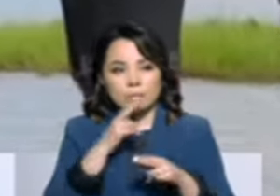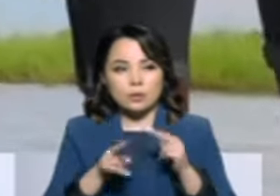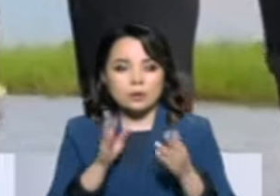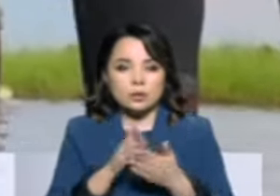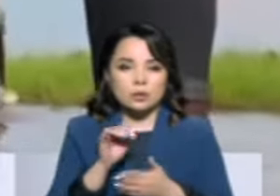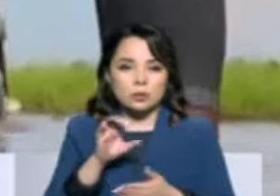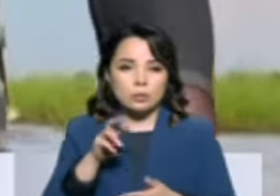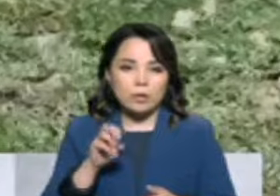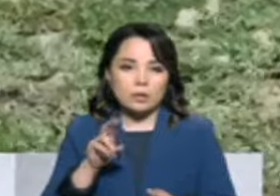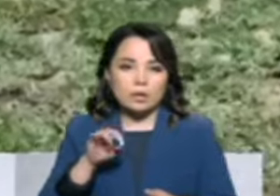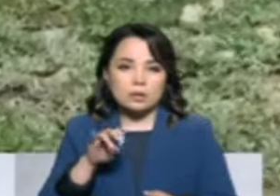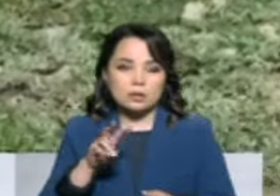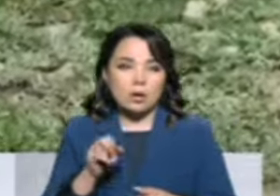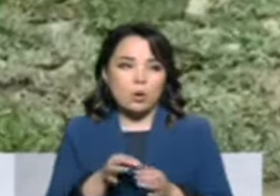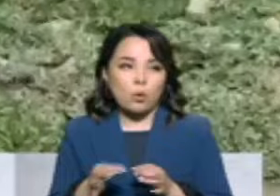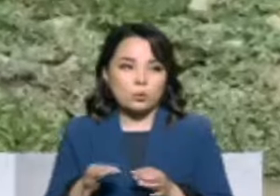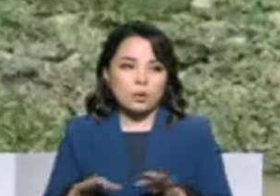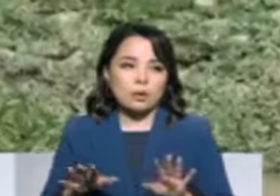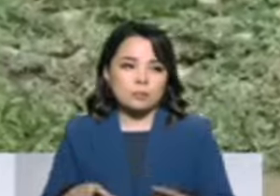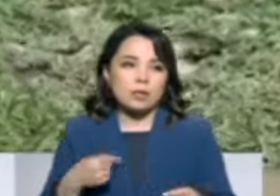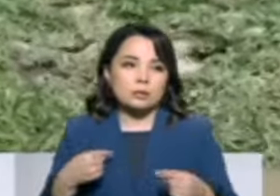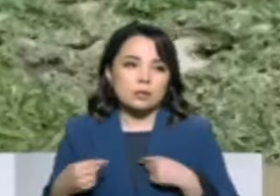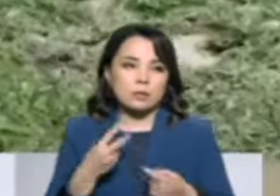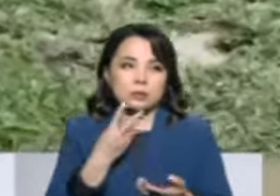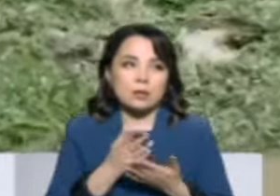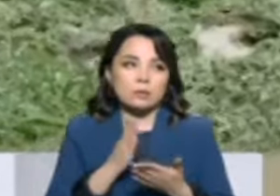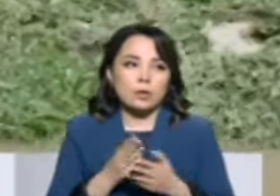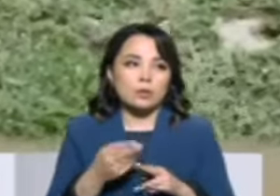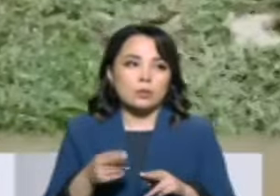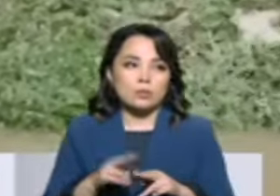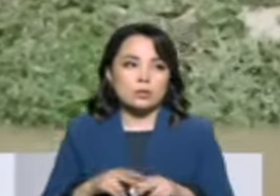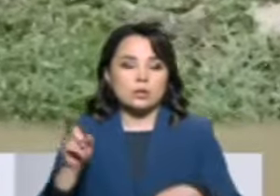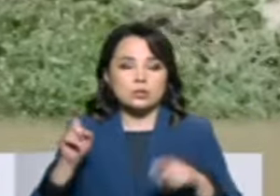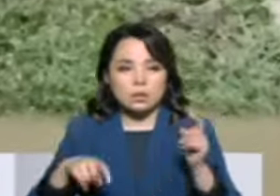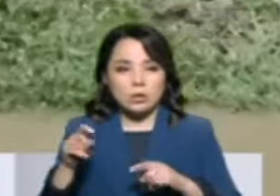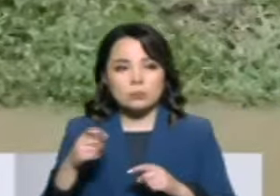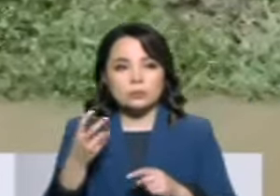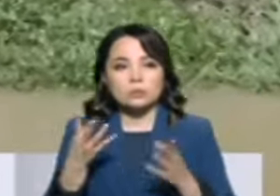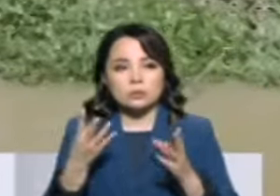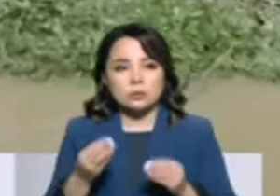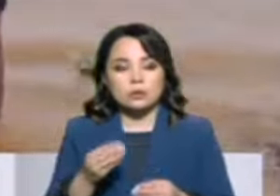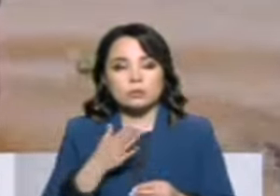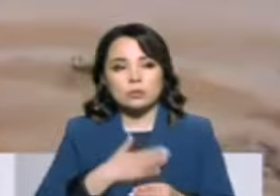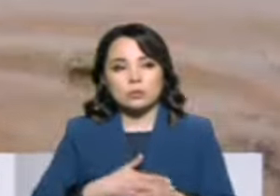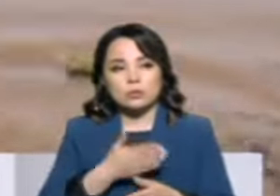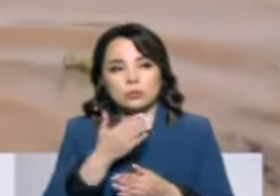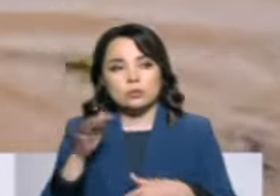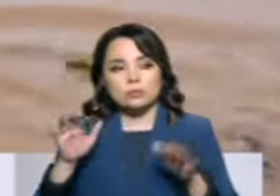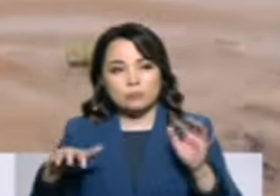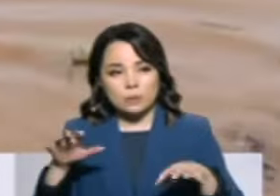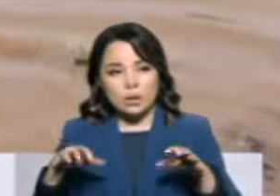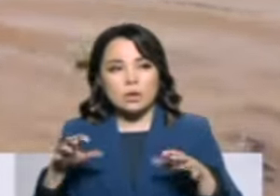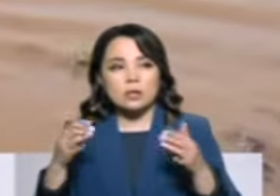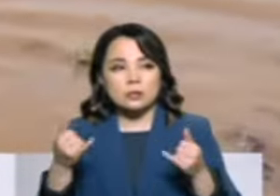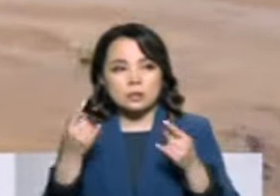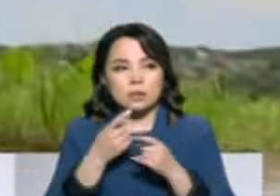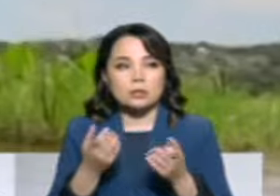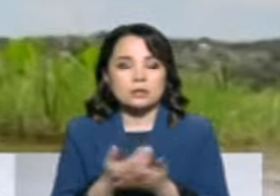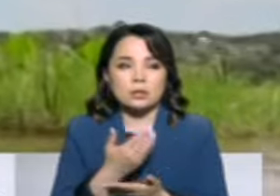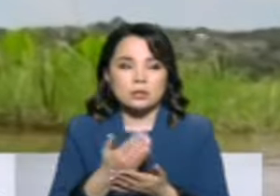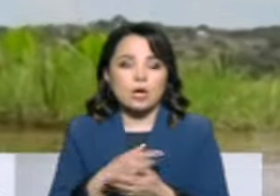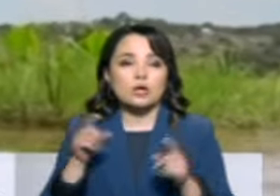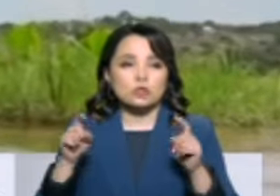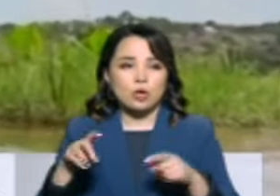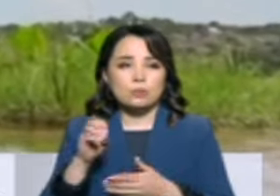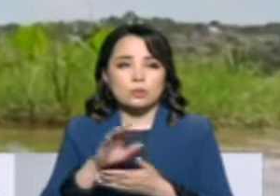Кисуму және Кириньяга округтері көп зардап шекті. Бұл өңірлерде жауын бірнеше күн бойы дамылсыз құйып тұр. Ал синоптиктердің болжамынша